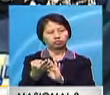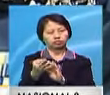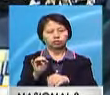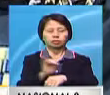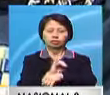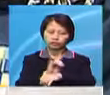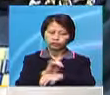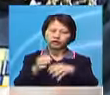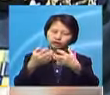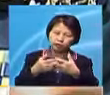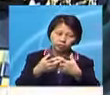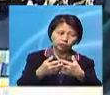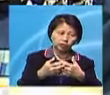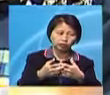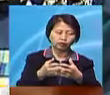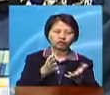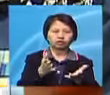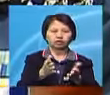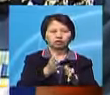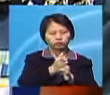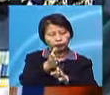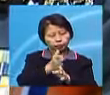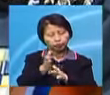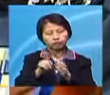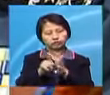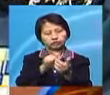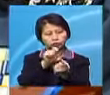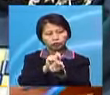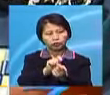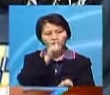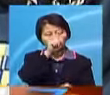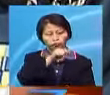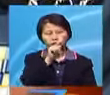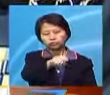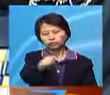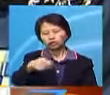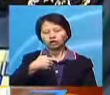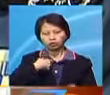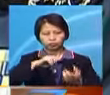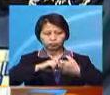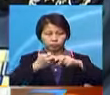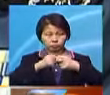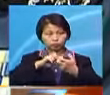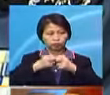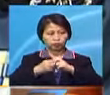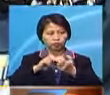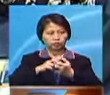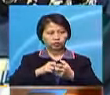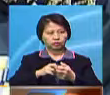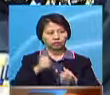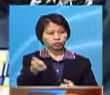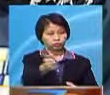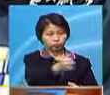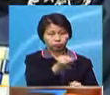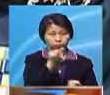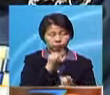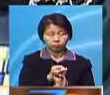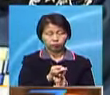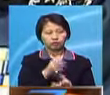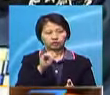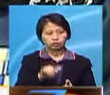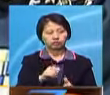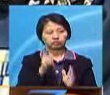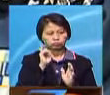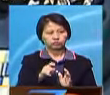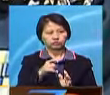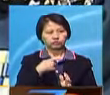industri, sektor-sektor tertentu, tentu mereka mempunyai masalah-masalah yang tersendiri yang